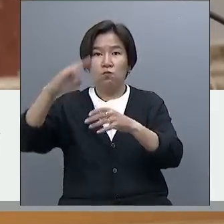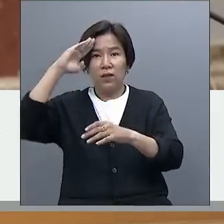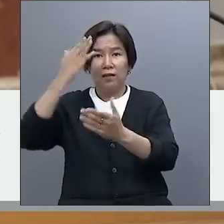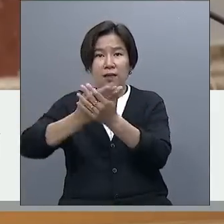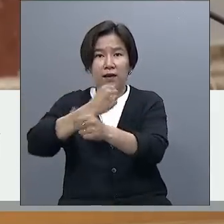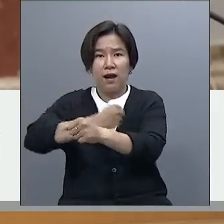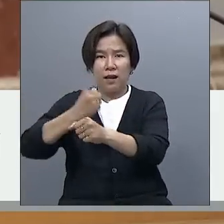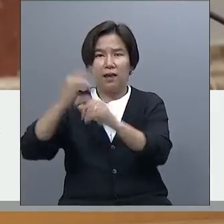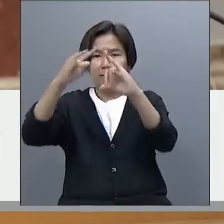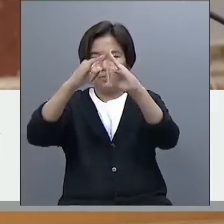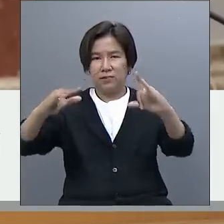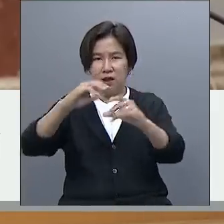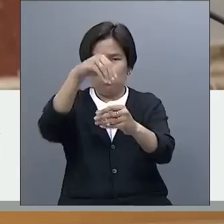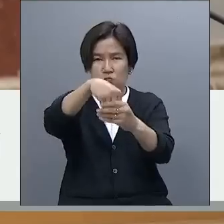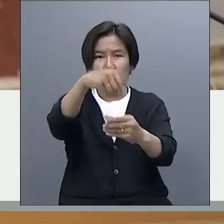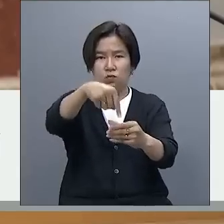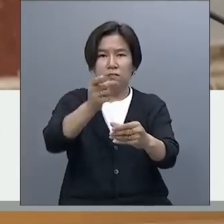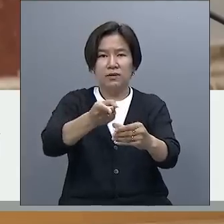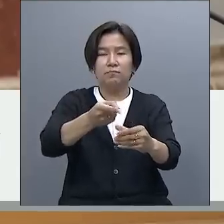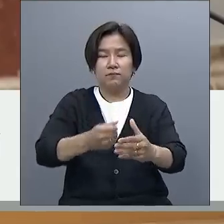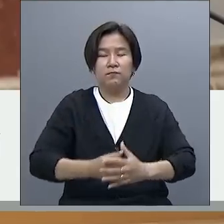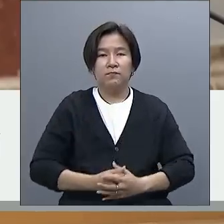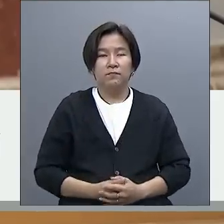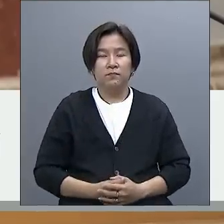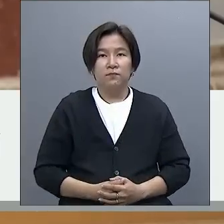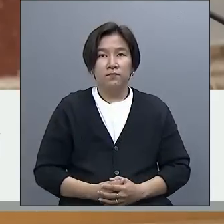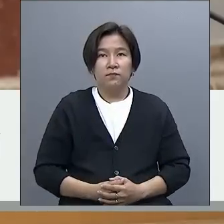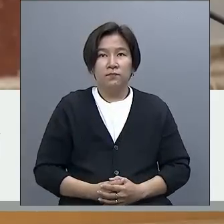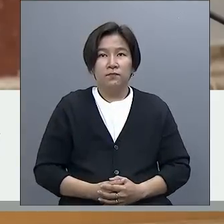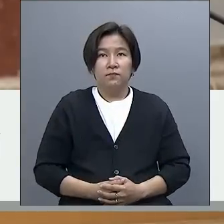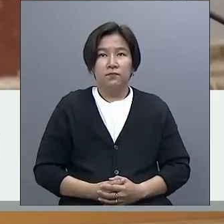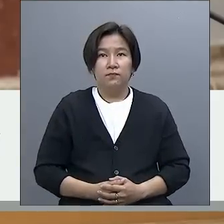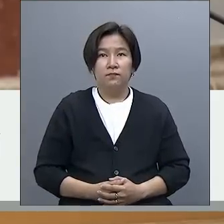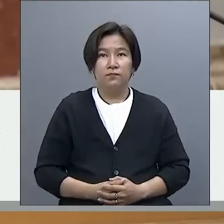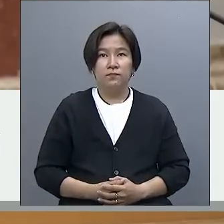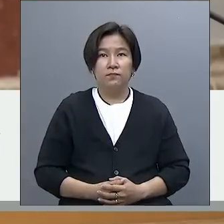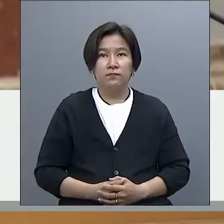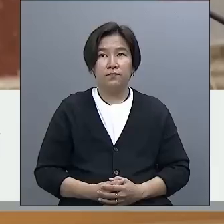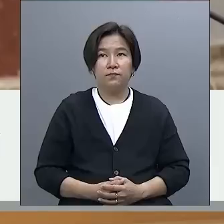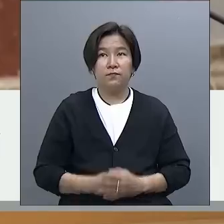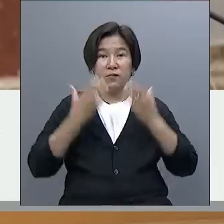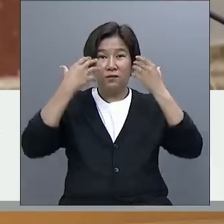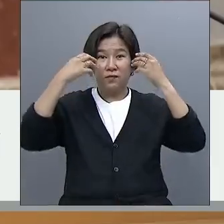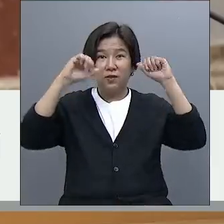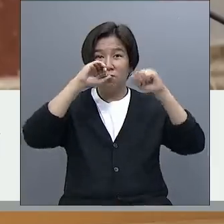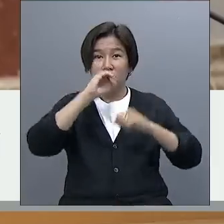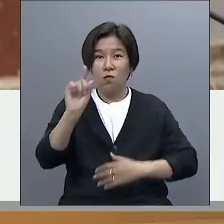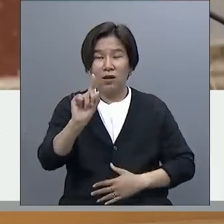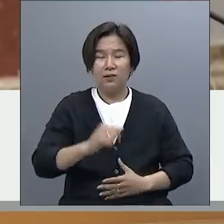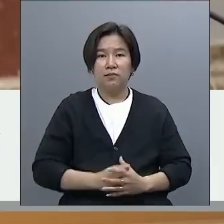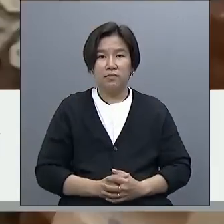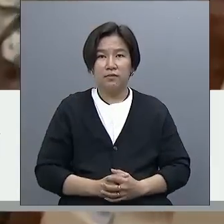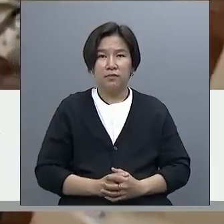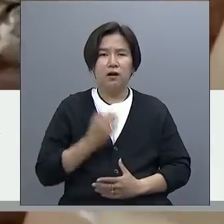งเดิมที่เคยประจำการอยู่ตั้งแต่ก่อนเกิดกบฏนอกจากนี้ผู้นำเบลารุสยังระบุด้วยนะคะว่าเหตุการณ์เ